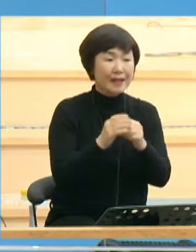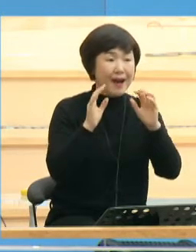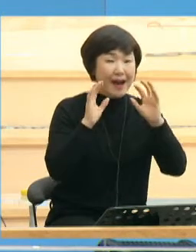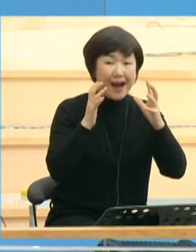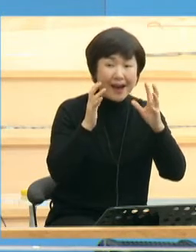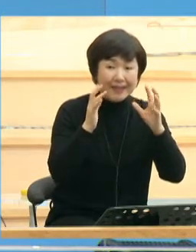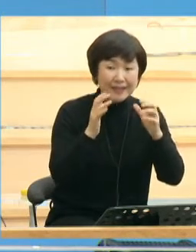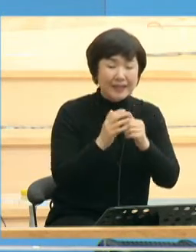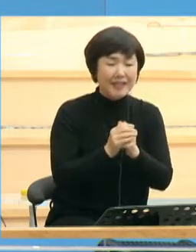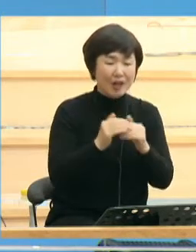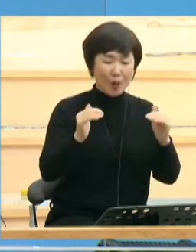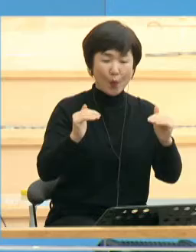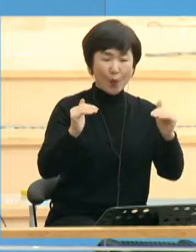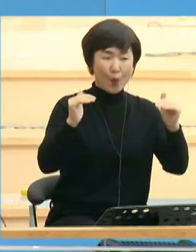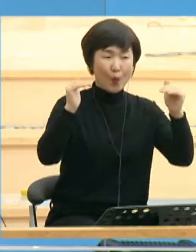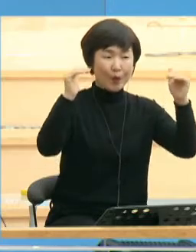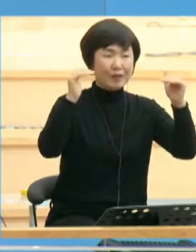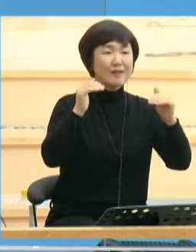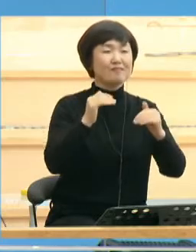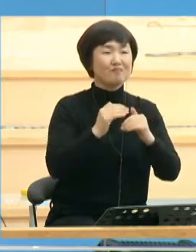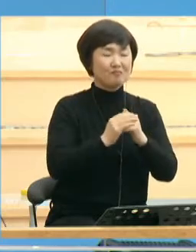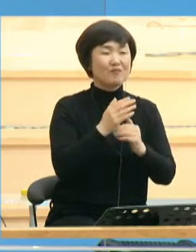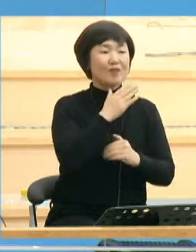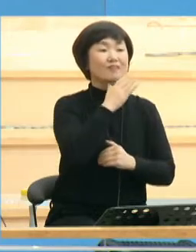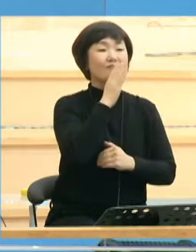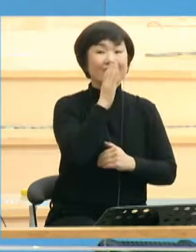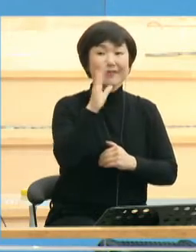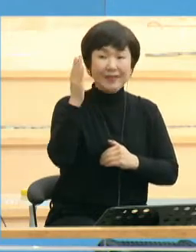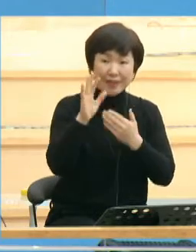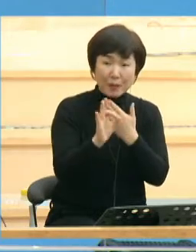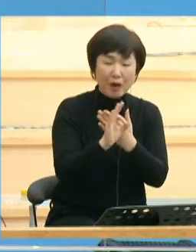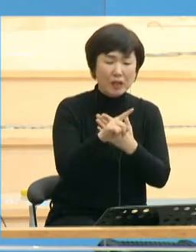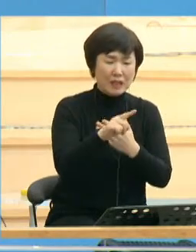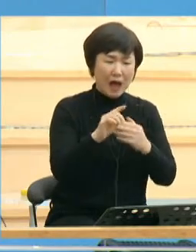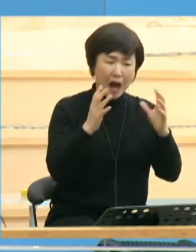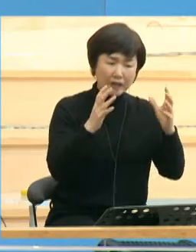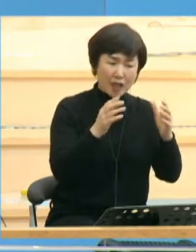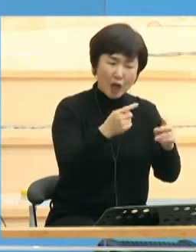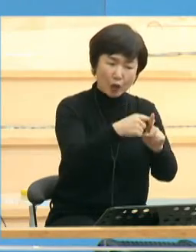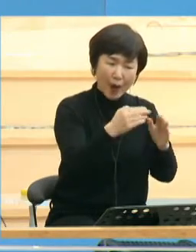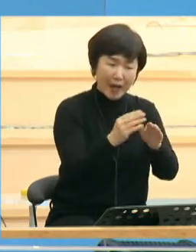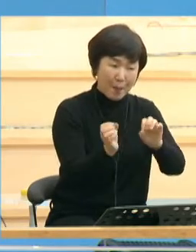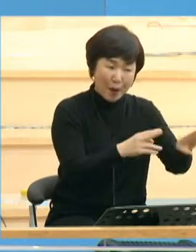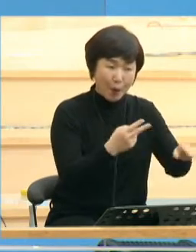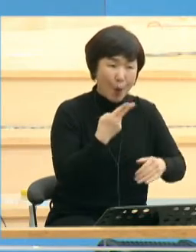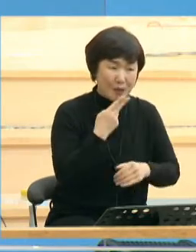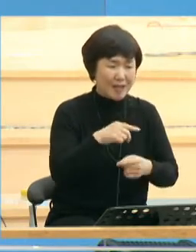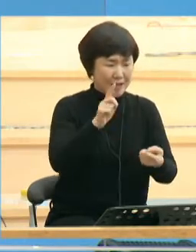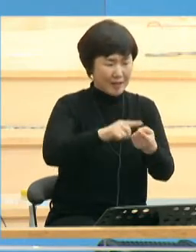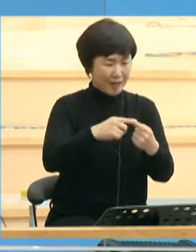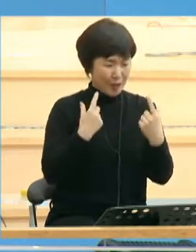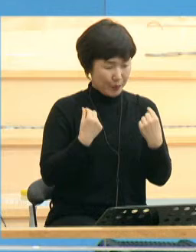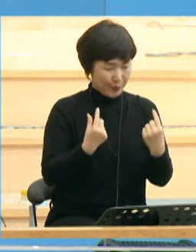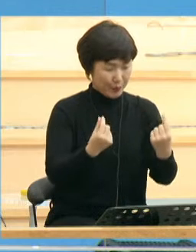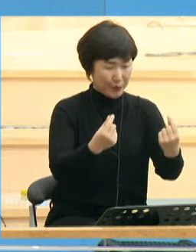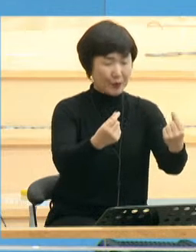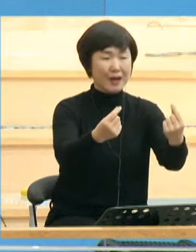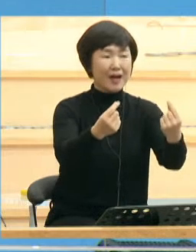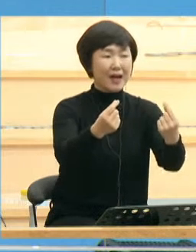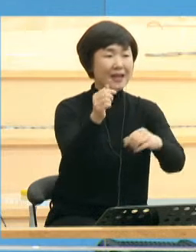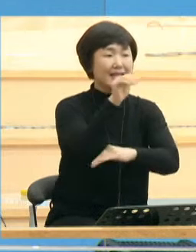자라서 작년이 됩니다 어른들이 되어집니다 이 아이들이 교회를 안 떠나고 그냥 있어 준다 라는 전제로